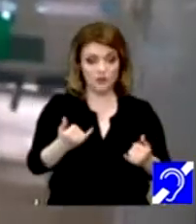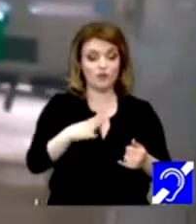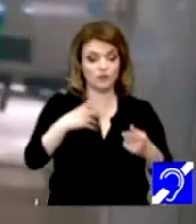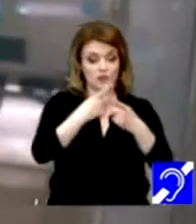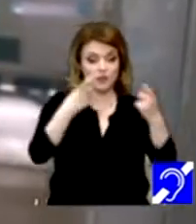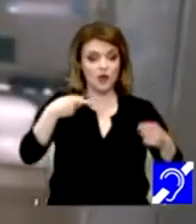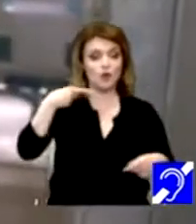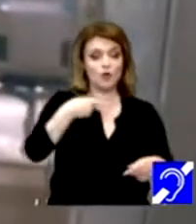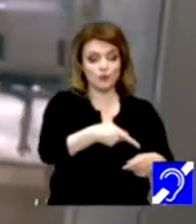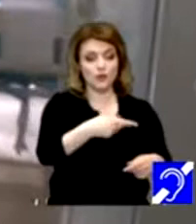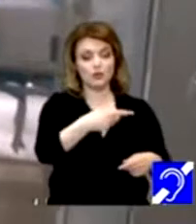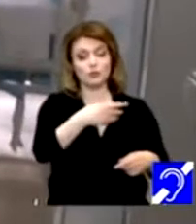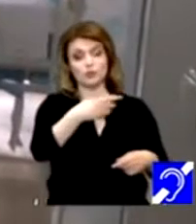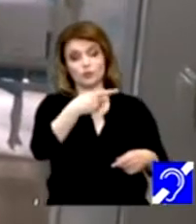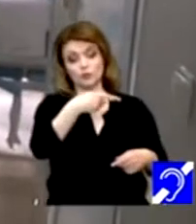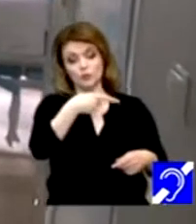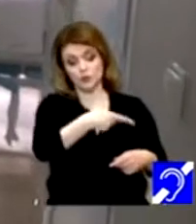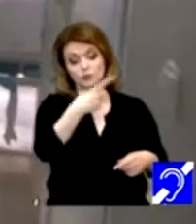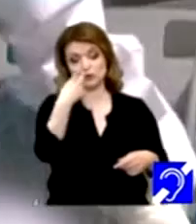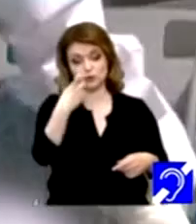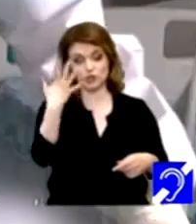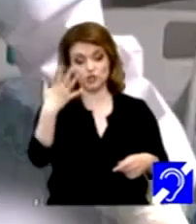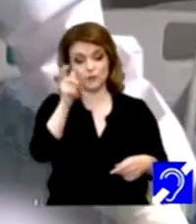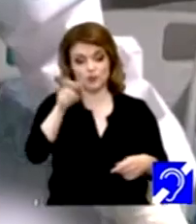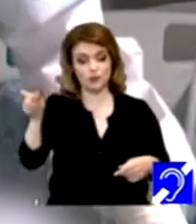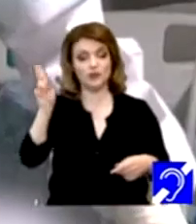anunțate 1105 persoane care s-au vindecat.